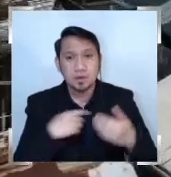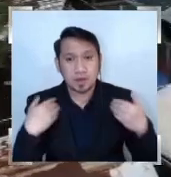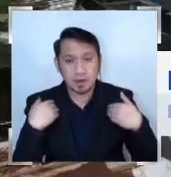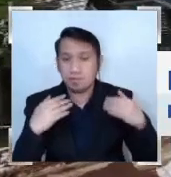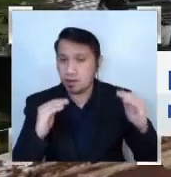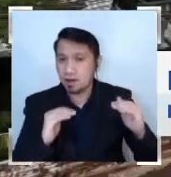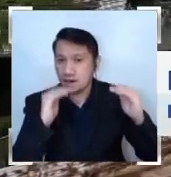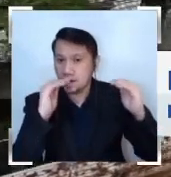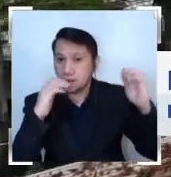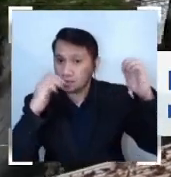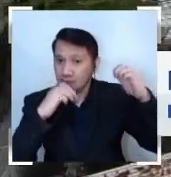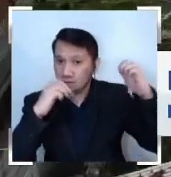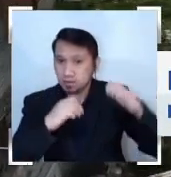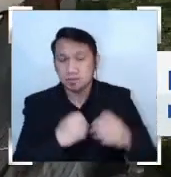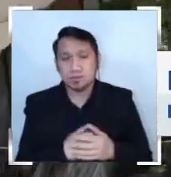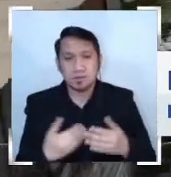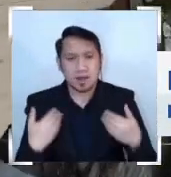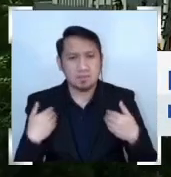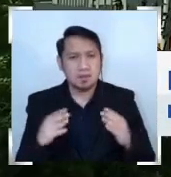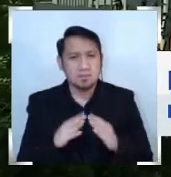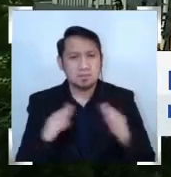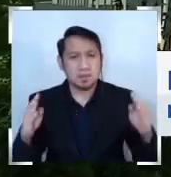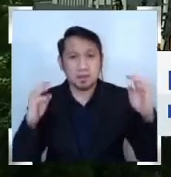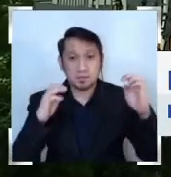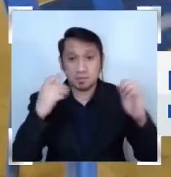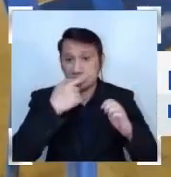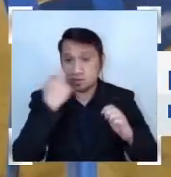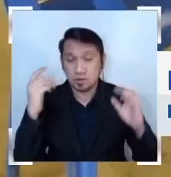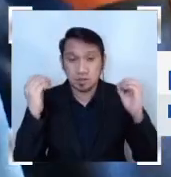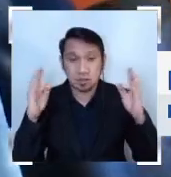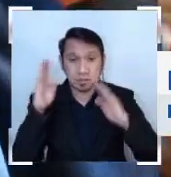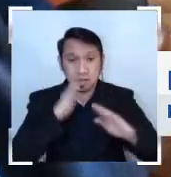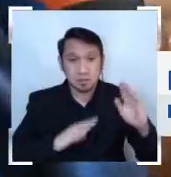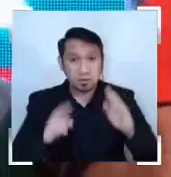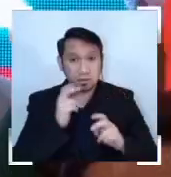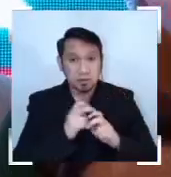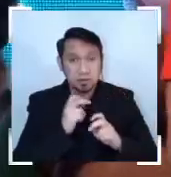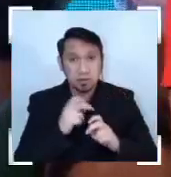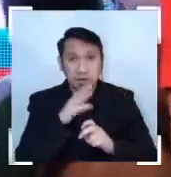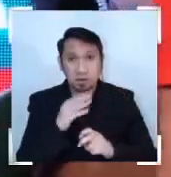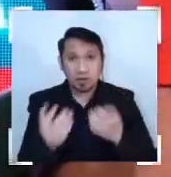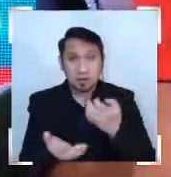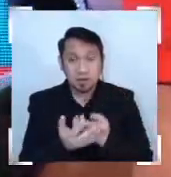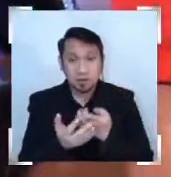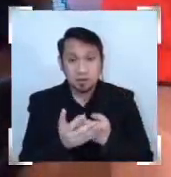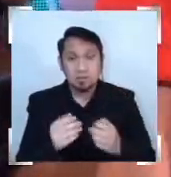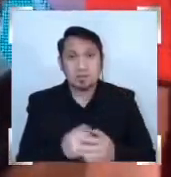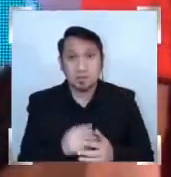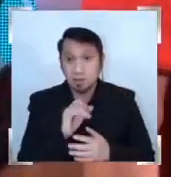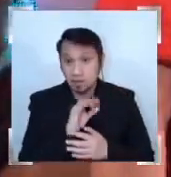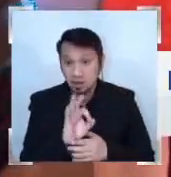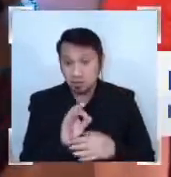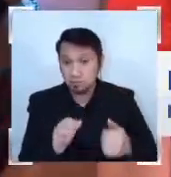Malaki ang expectation dahil malaki ang problema sa kahirapan, sa ekonomiya at pagbangon sa pandemya. Kung malalampasan ni Marcos